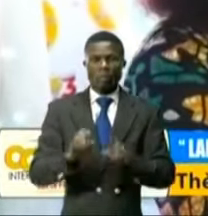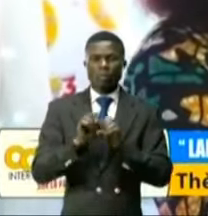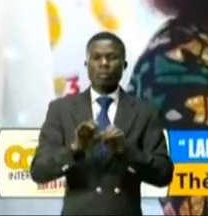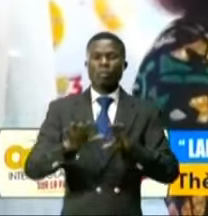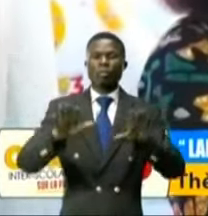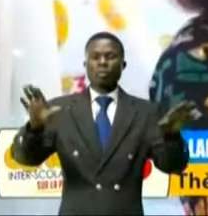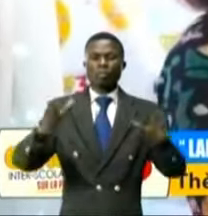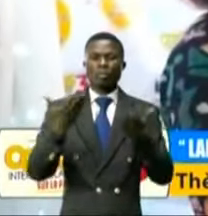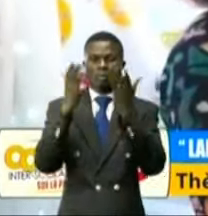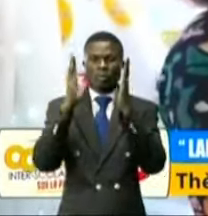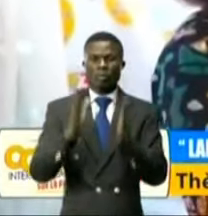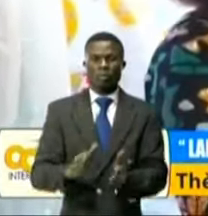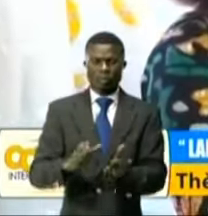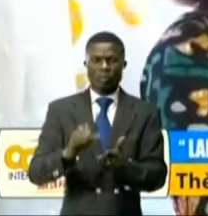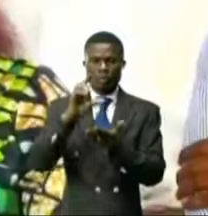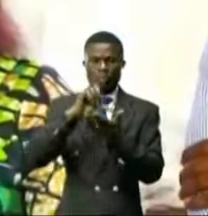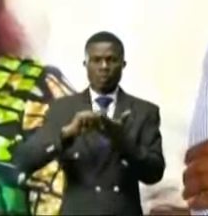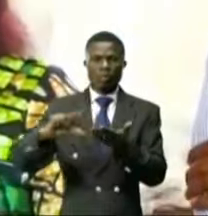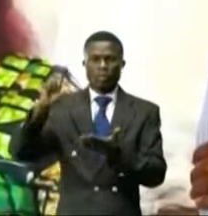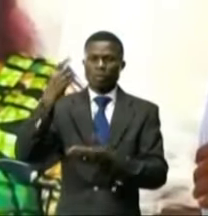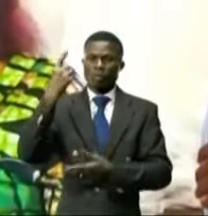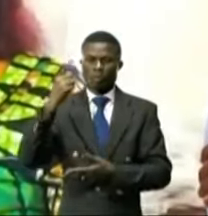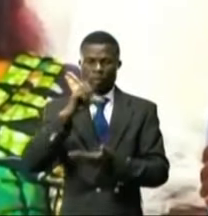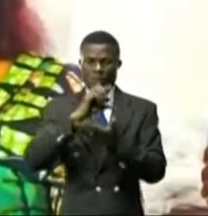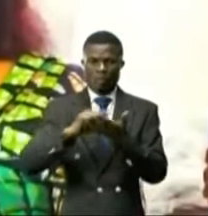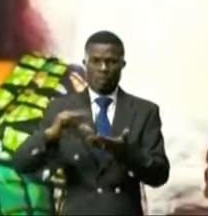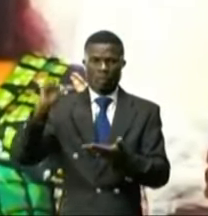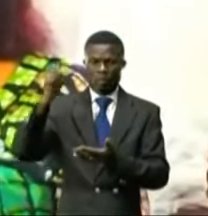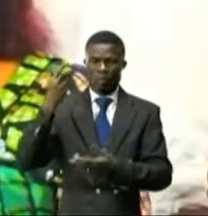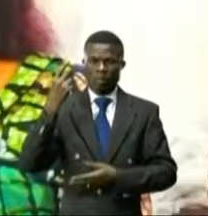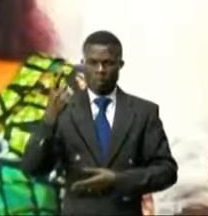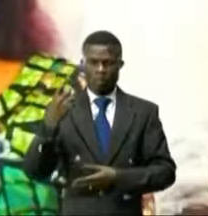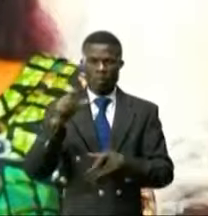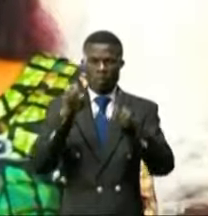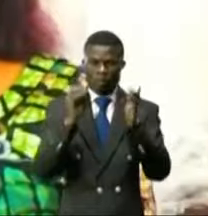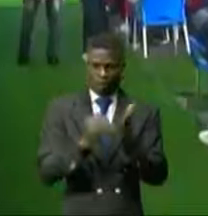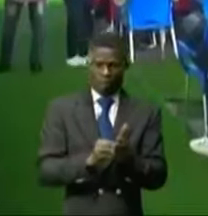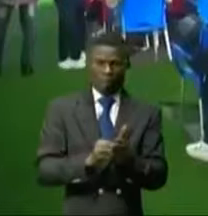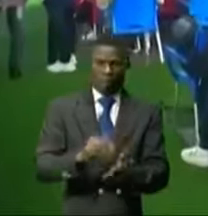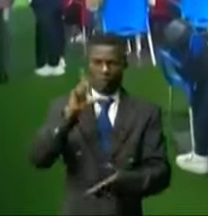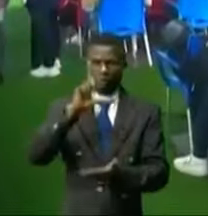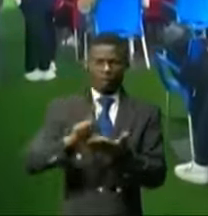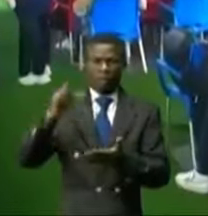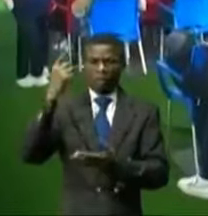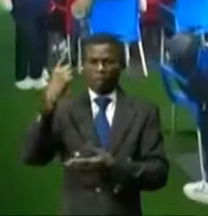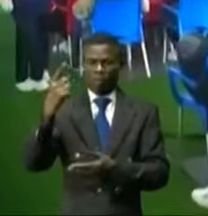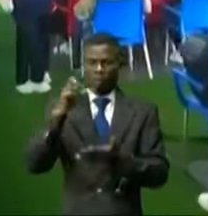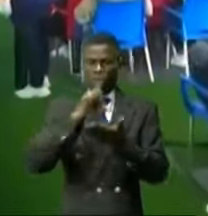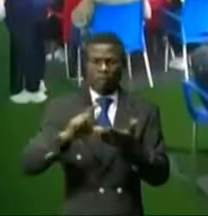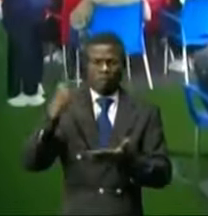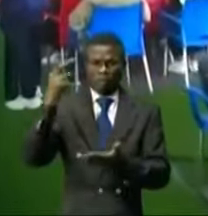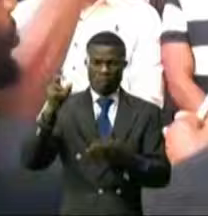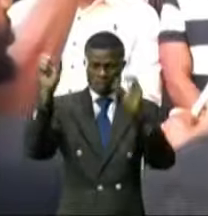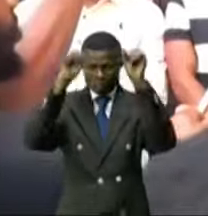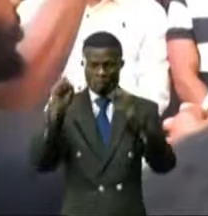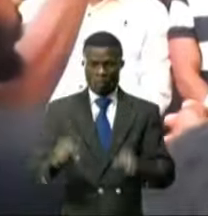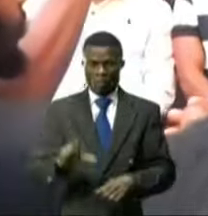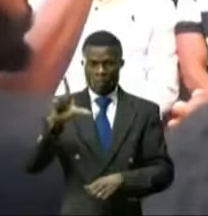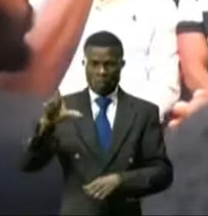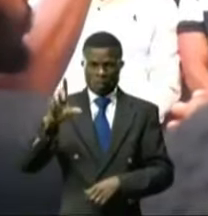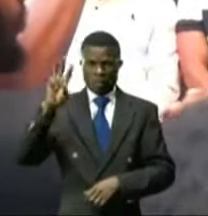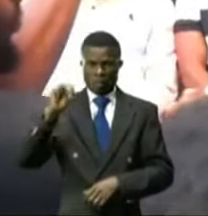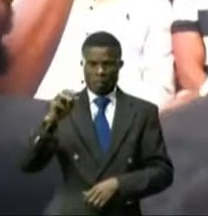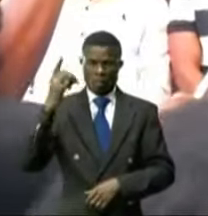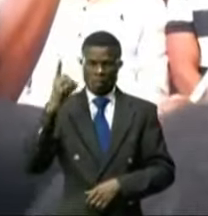aux étudiants de G1 et G2, entendez L1 et L2 pour le système LMD. Positivement impressionné parce qu'il y a eu